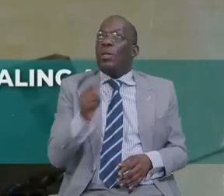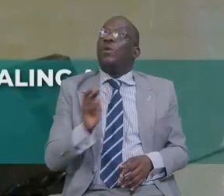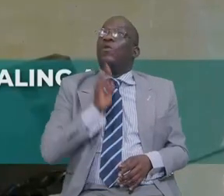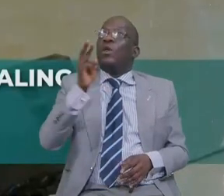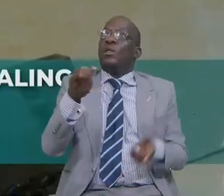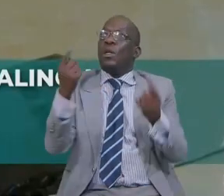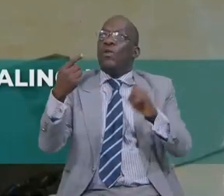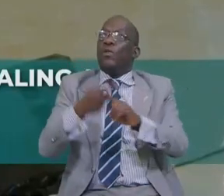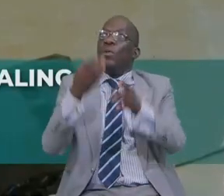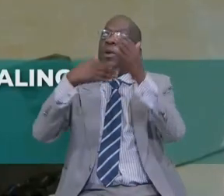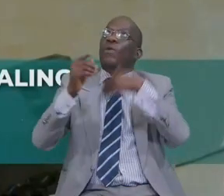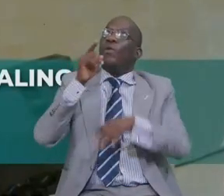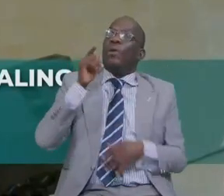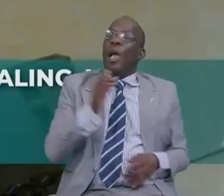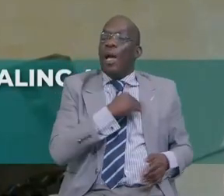cieux.